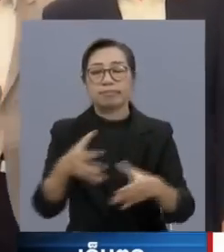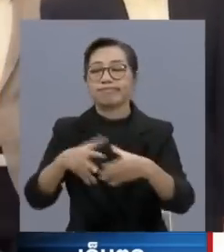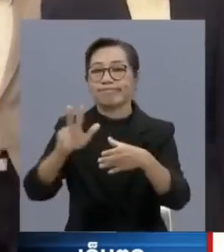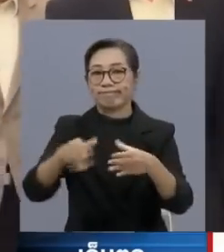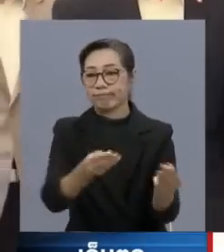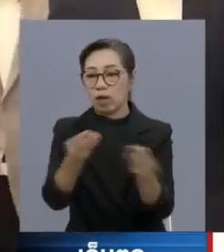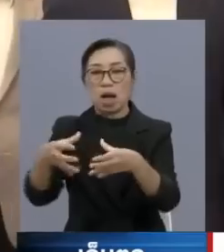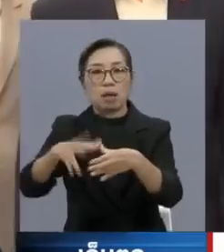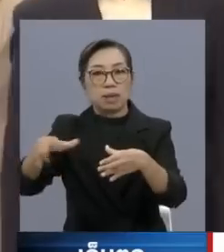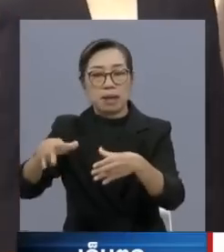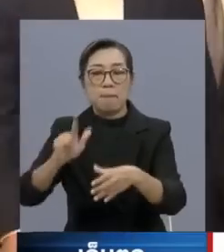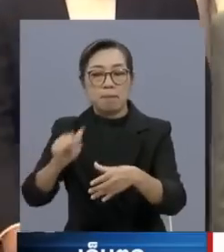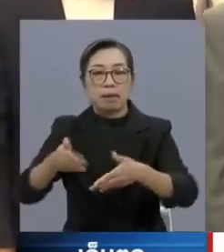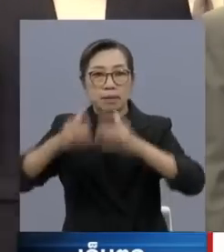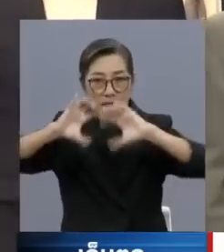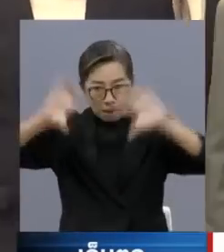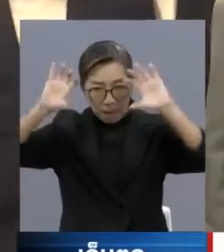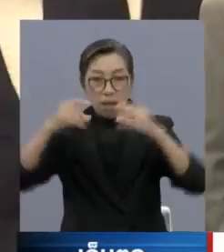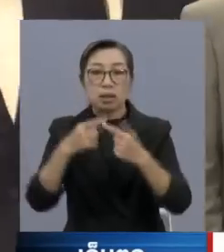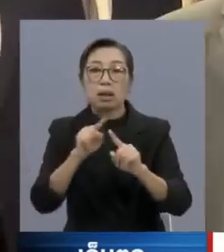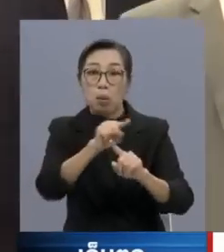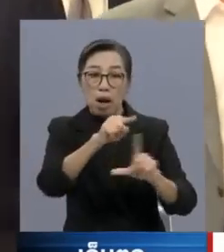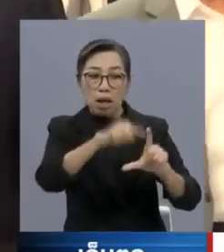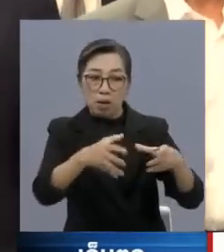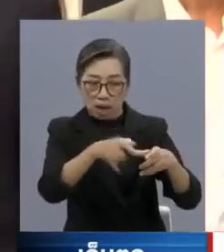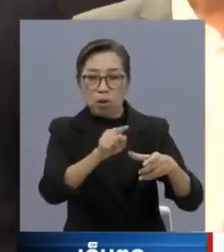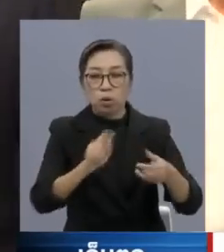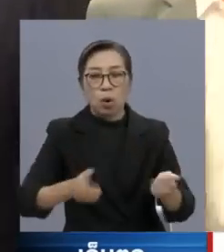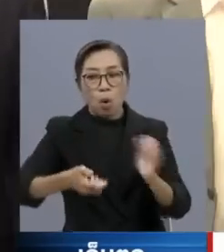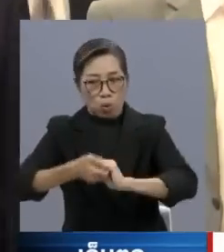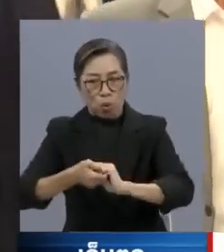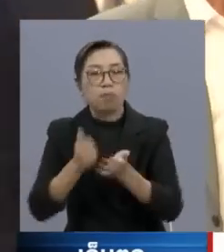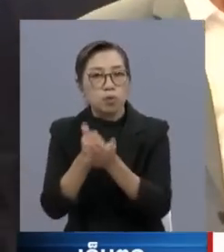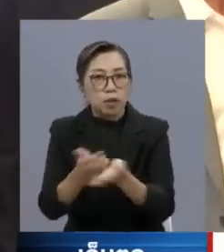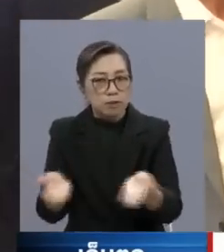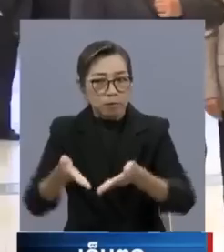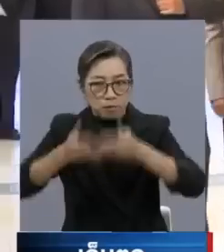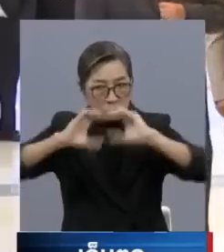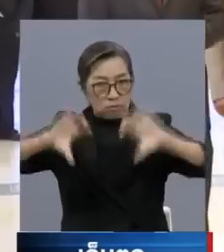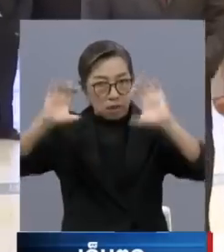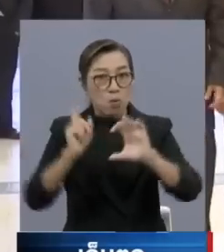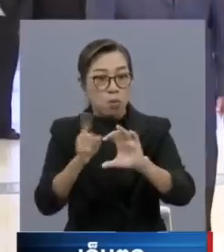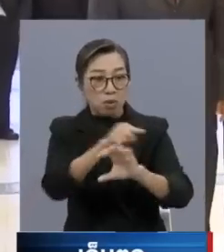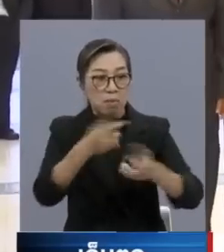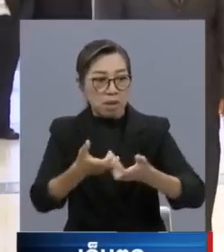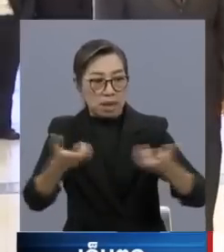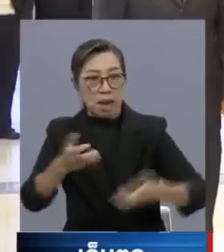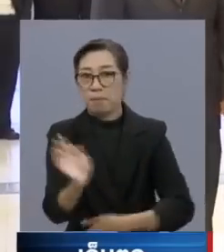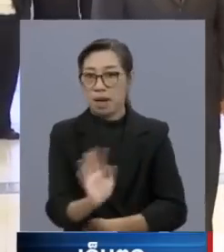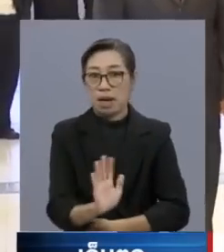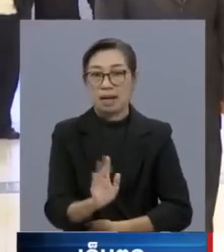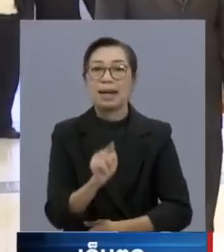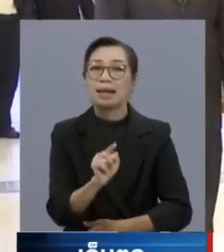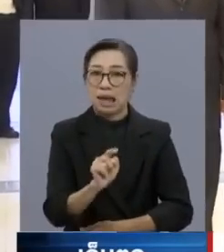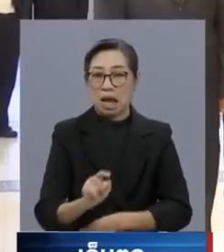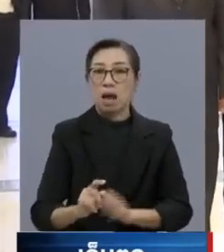าลแต่ว่าพรรคก้าวไกลจะยังคงต้องช่วยงานอยู่กับพรรคเพื่อไทยในการจัดตั้งรัฐบาลไม่แยกตัวออกไปไหนนะคะ